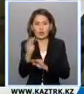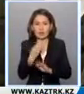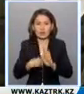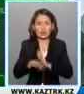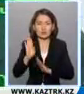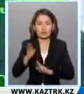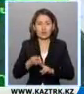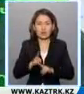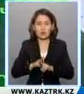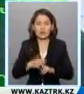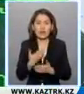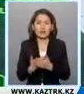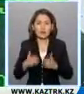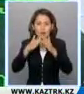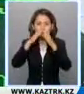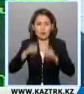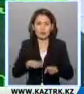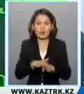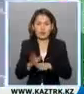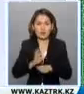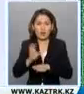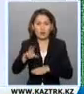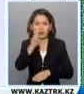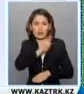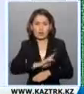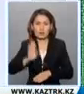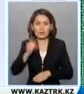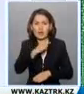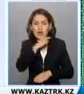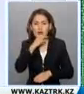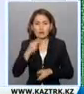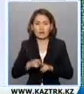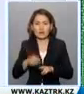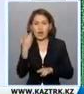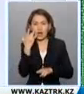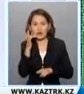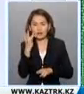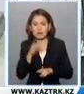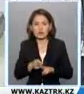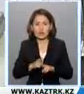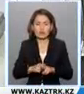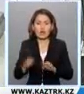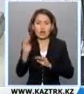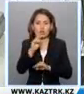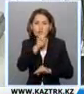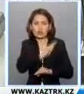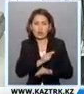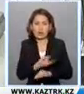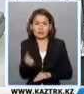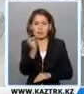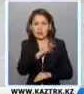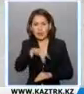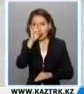Егер жер серік біз ойлағандай толыққанды жұмыс істеп кетсе, онда ресейлік ГЛОНАСС пен ақштың GPS навигация жүйесін